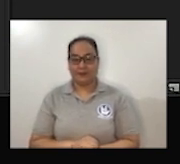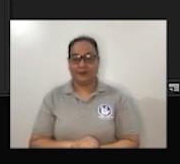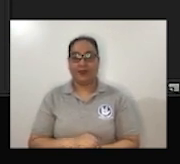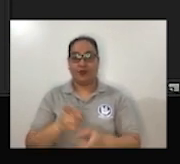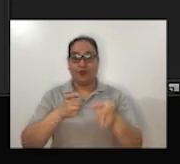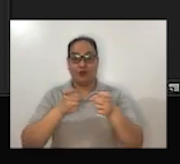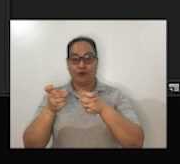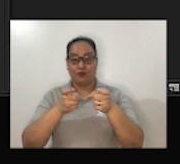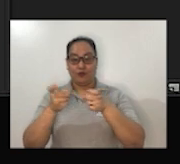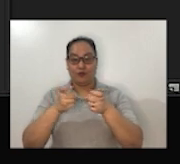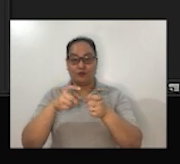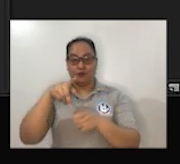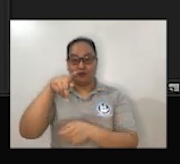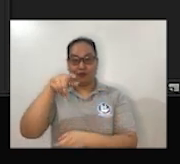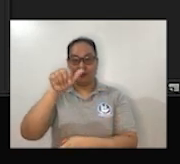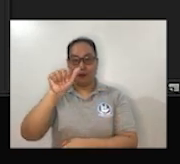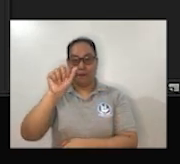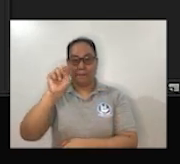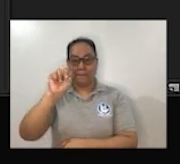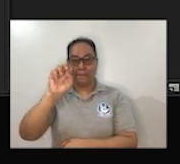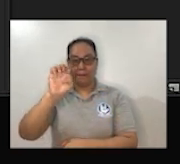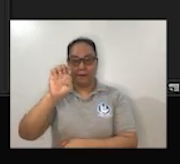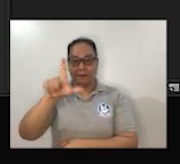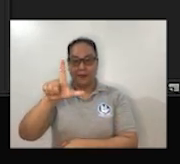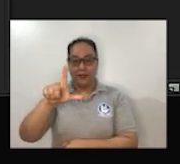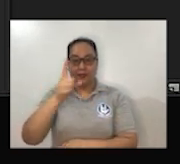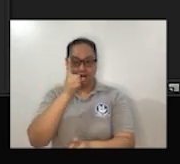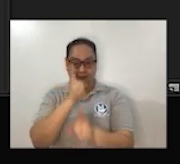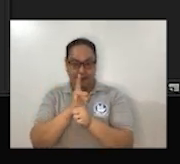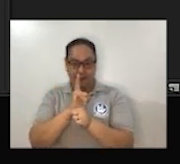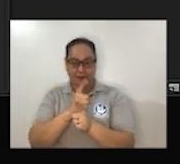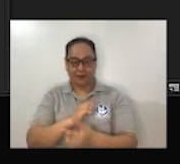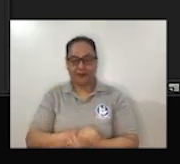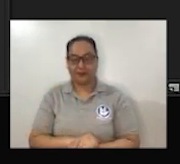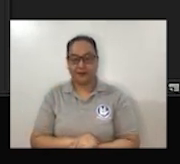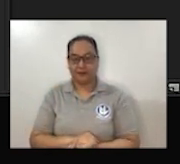Yan ay control panel or option bar. Tama!